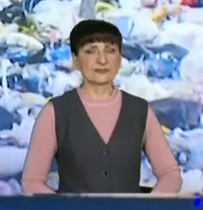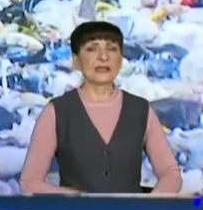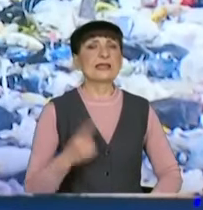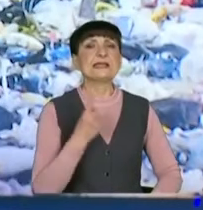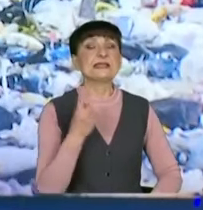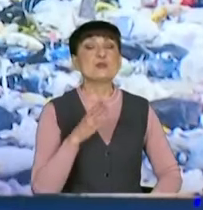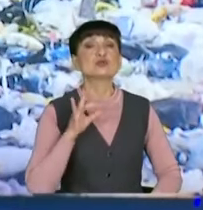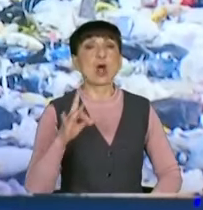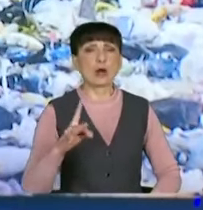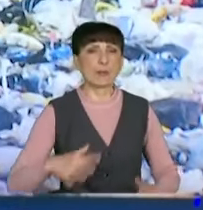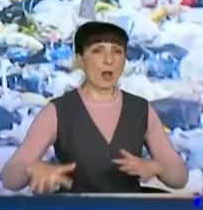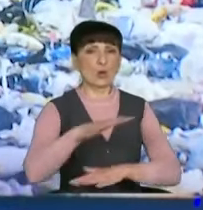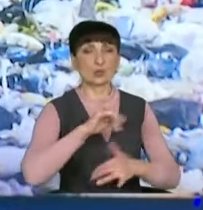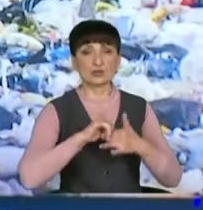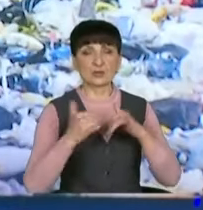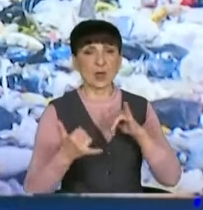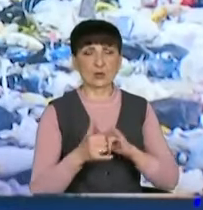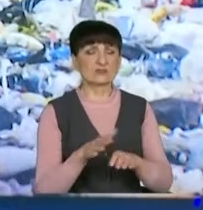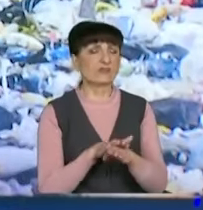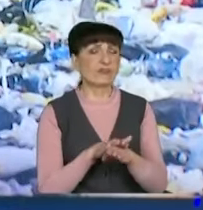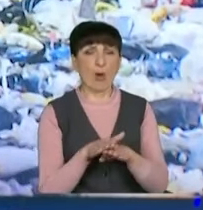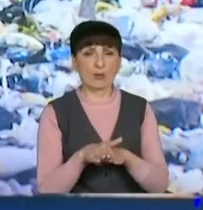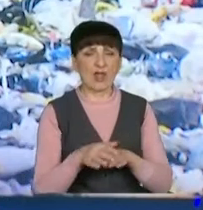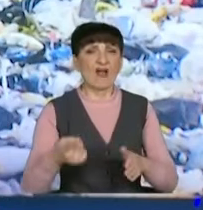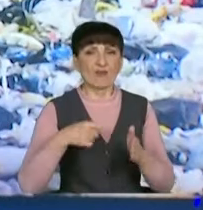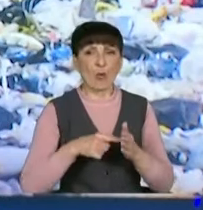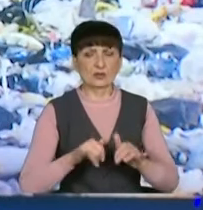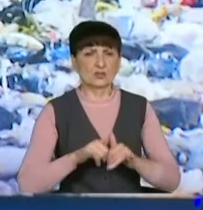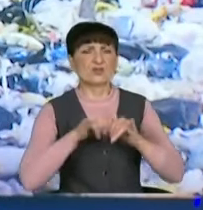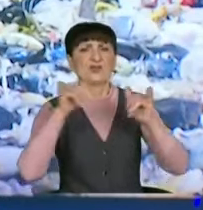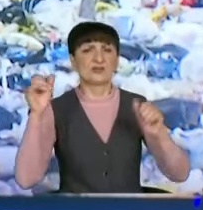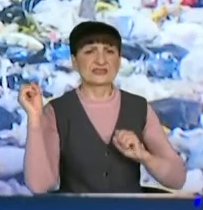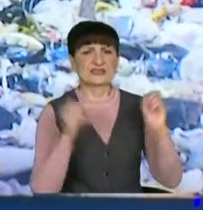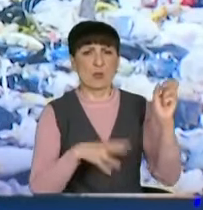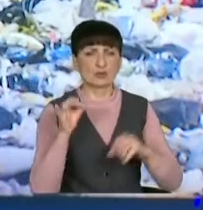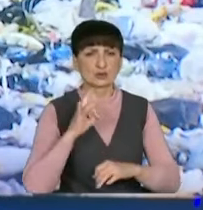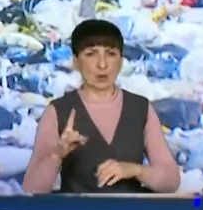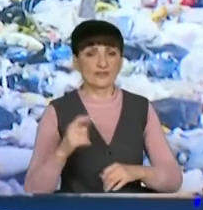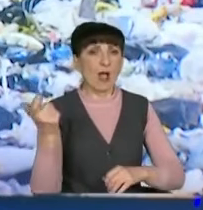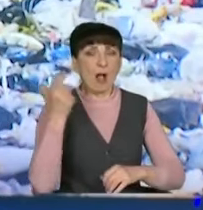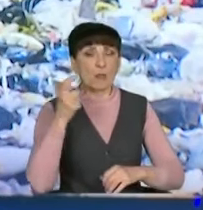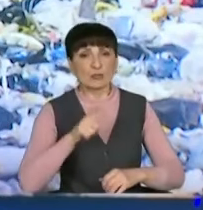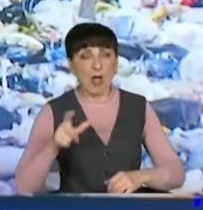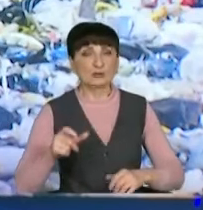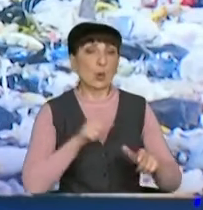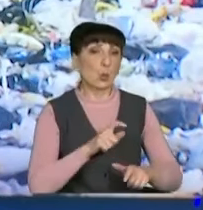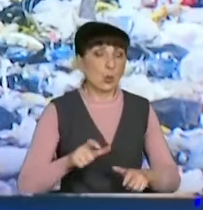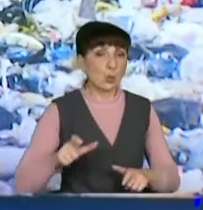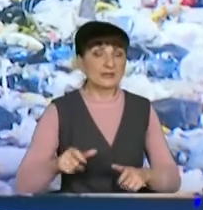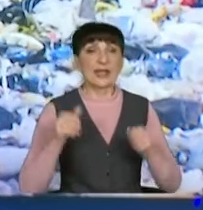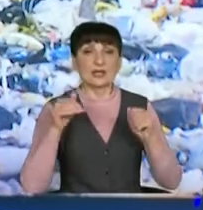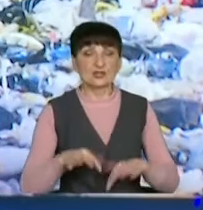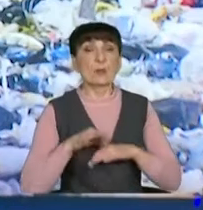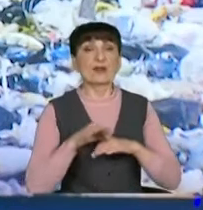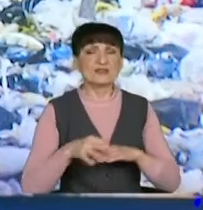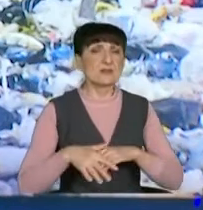Единственный мусорный полигон в Усть-Каменогорске переполнен. В городе растет число стихийных свалок. Коммунальщики и местные жители решили